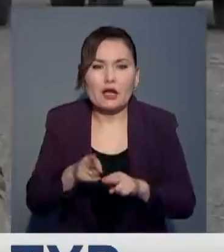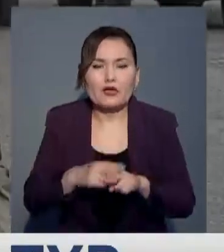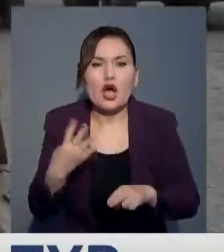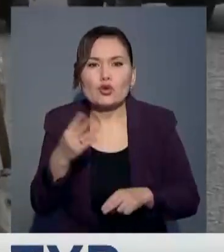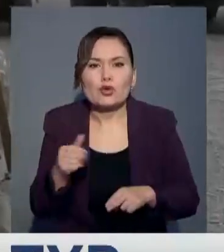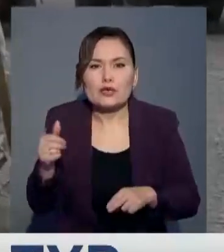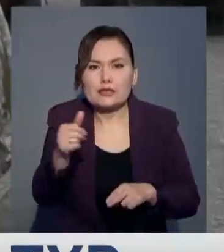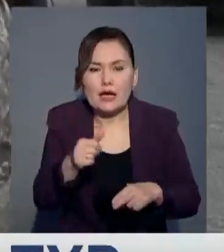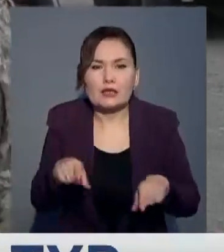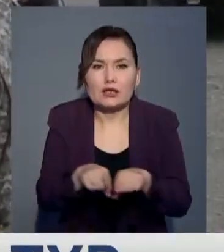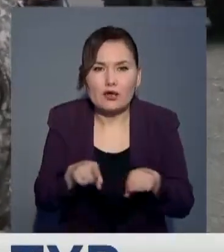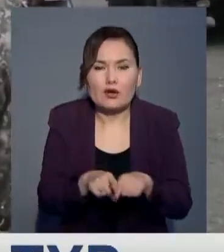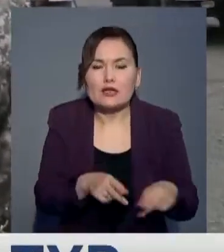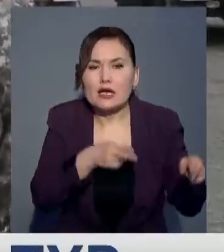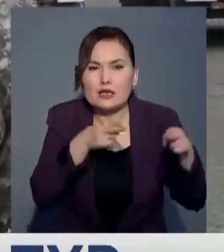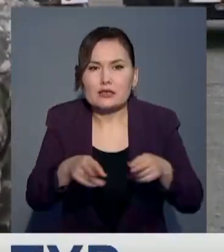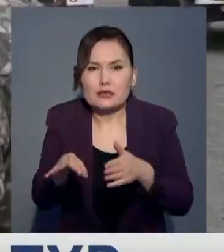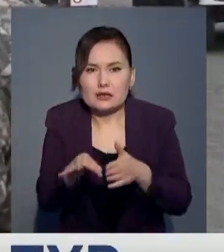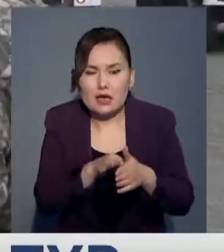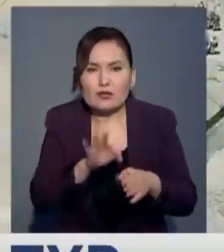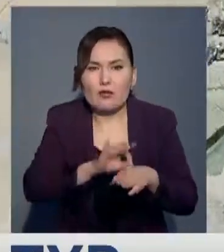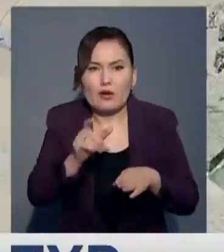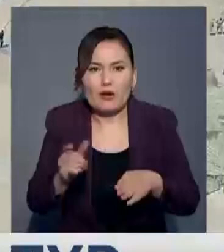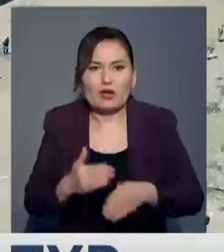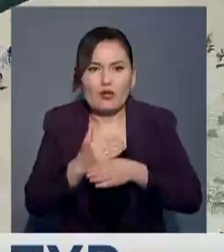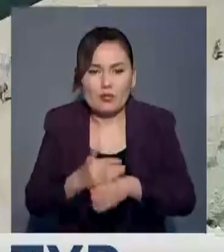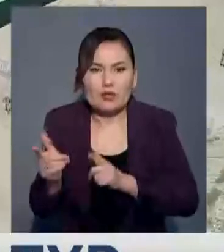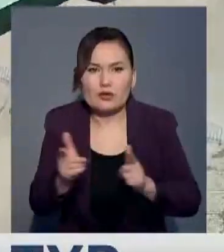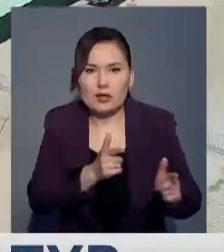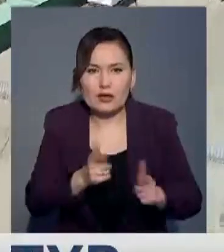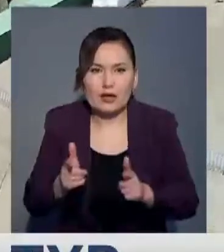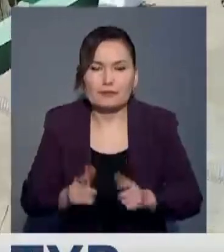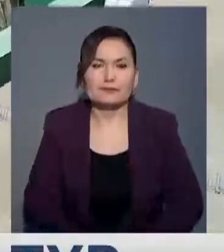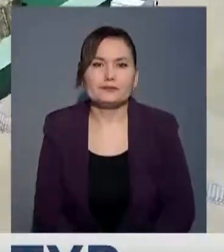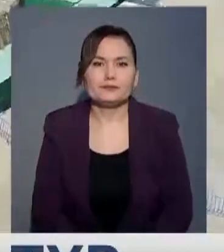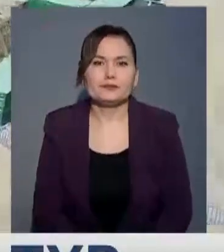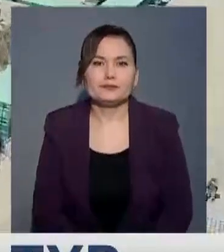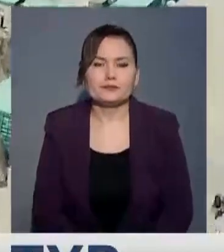сағаттың ішінде орнату мүмкіндігі бар. Ақсәуле Байменшина, Аят Дүйсенбаев, хабар 24.